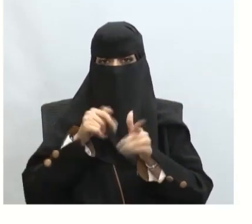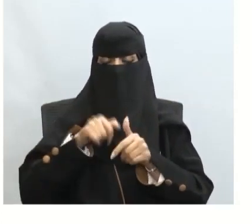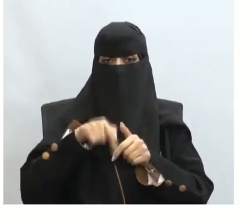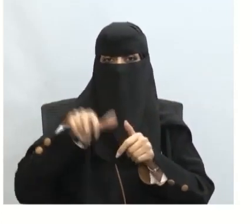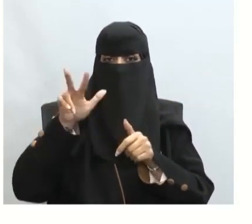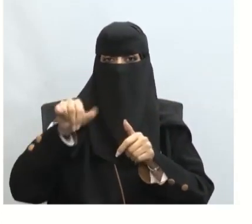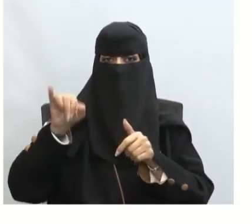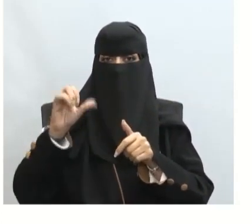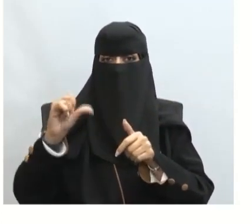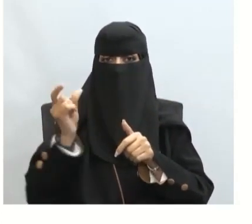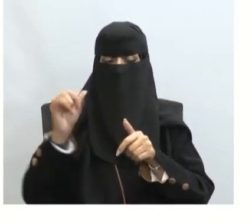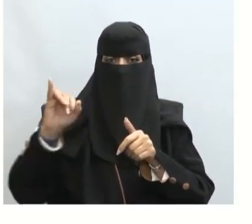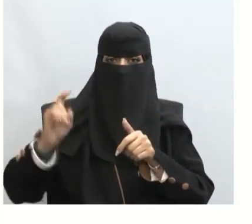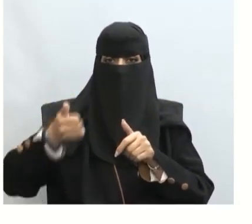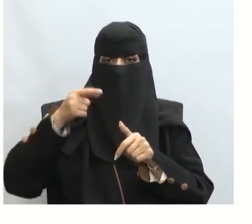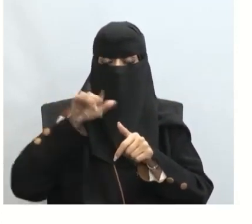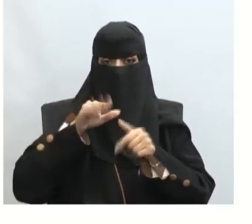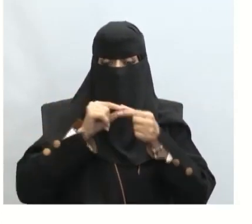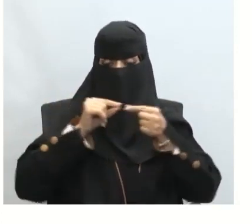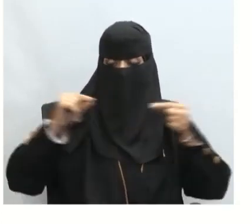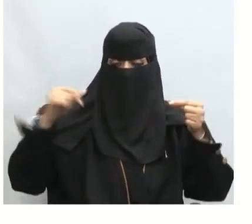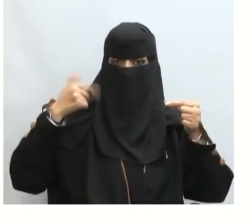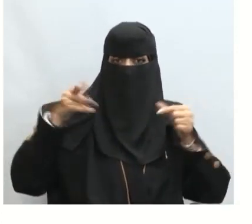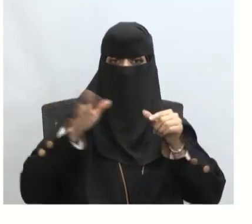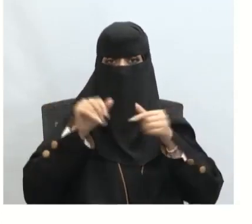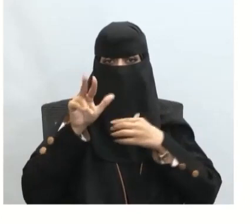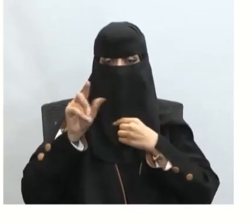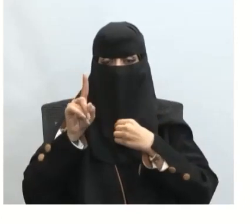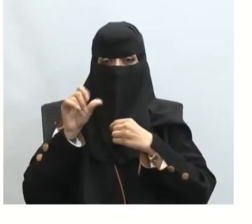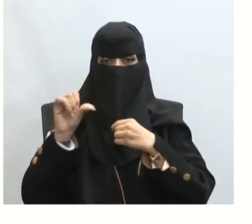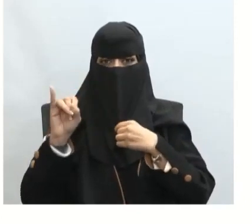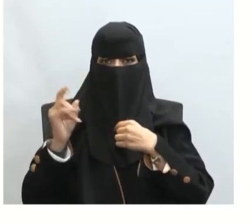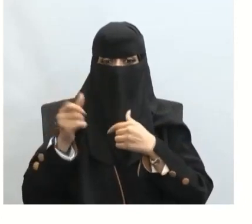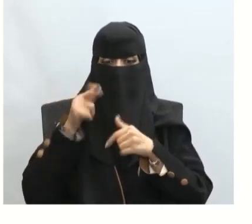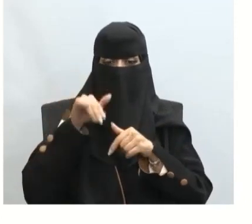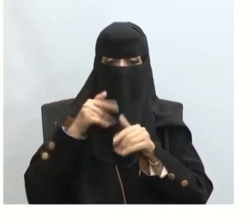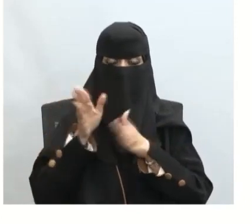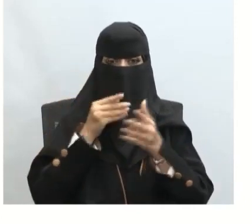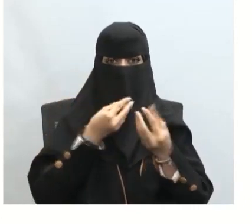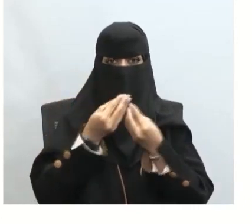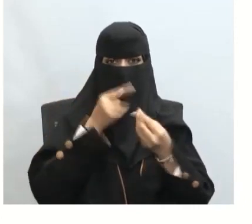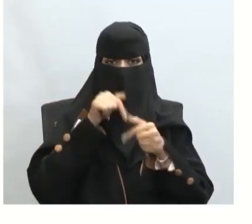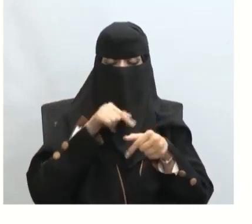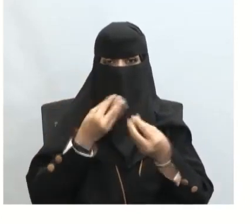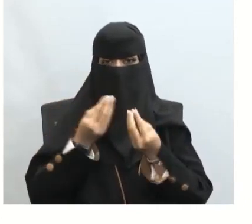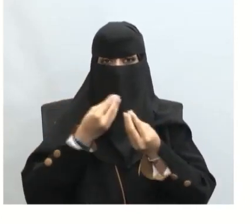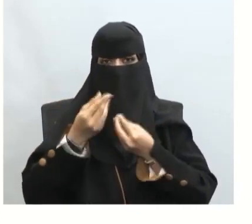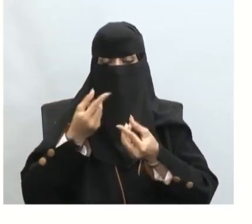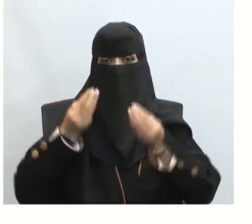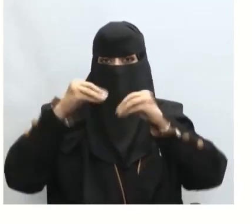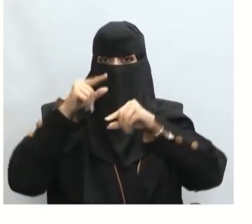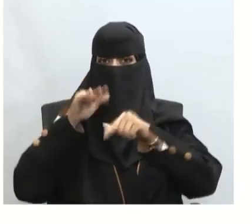المونيمار وتكون سلاسل طويله تسمى البوليمرات طبعا عن طريق تفاعل اما تفاعل الاضافه او